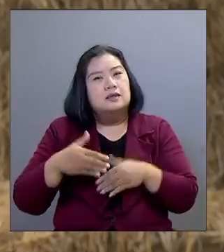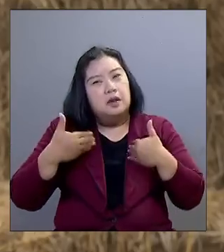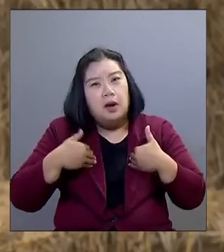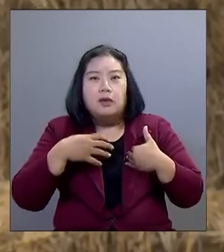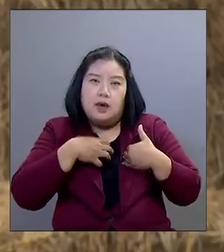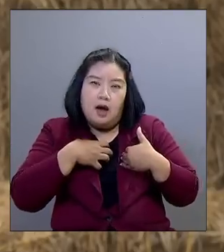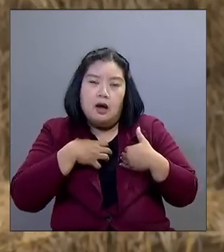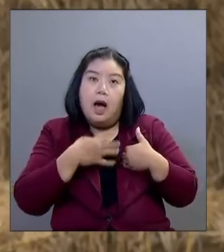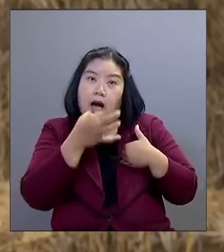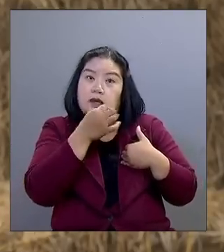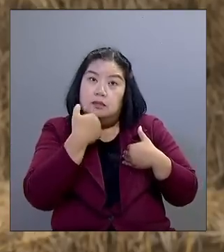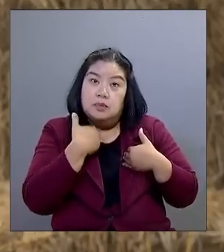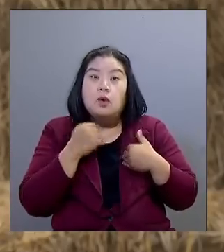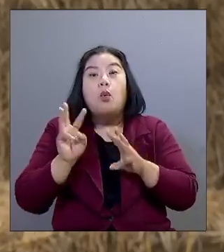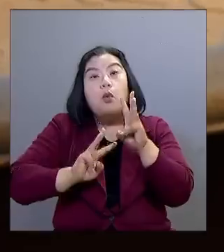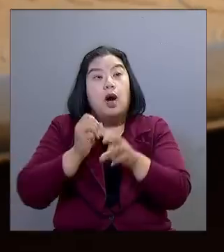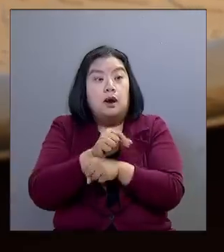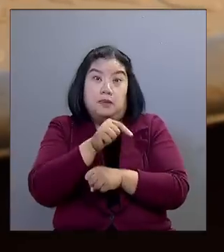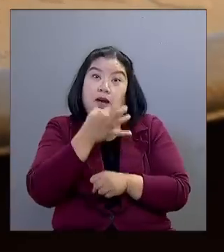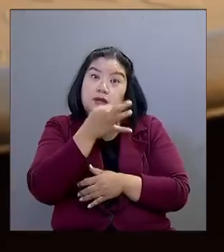มีอาชีพหลังจากฤดูทำนาค่ะ